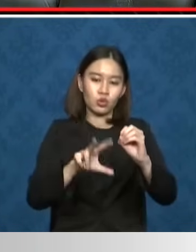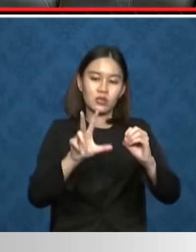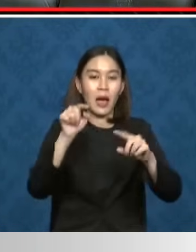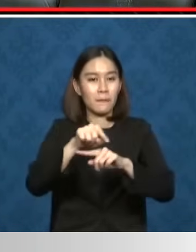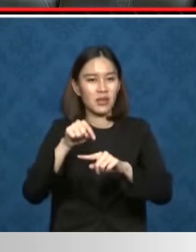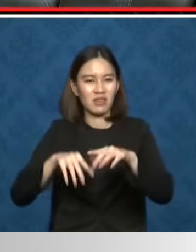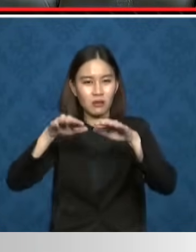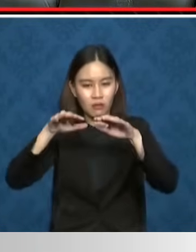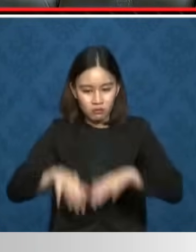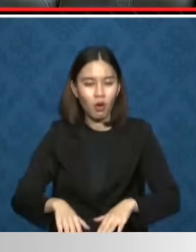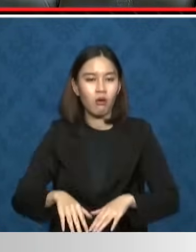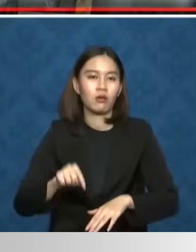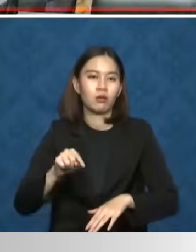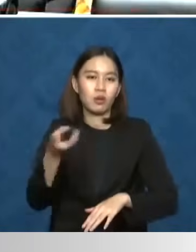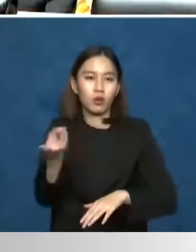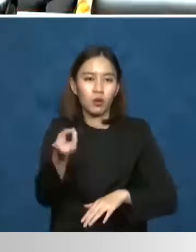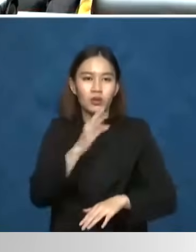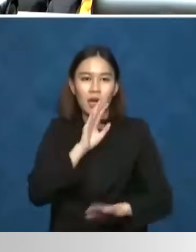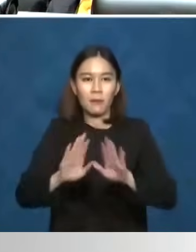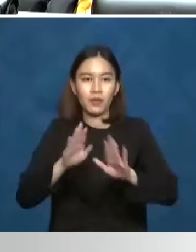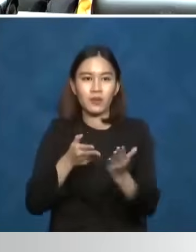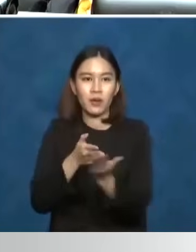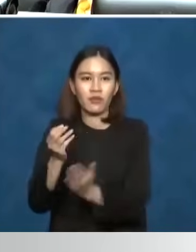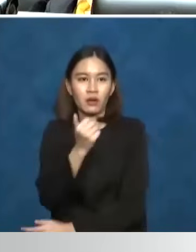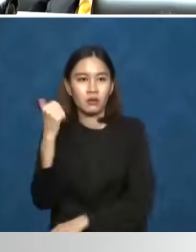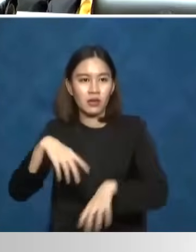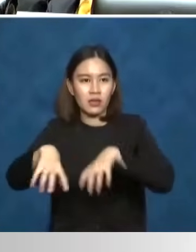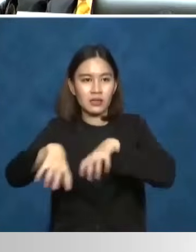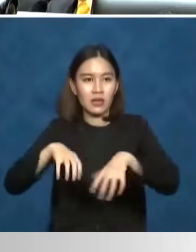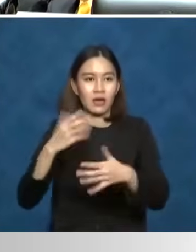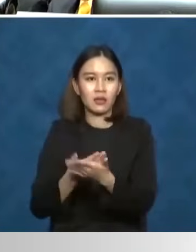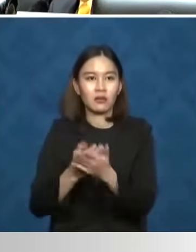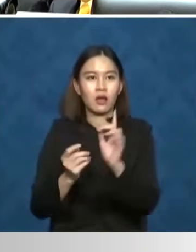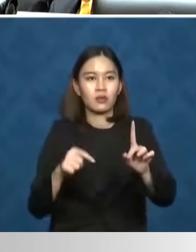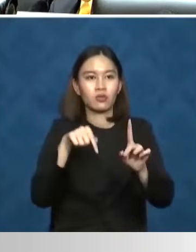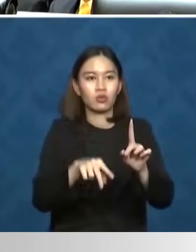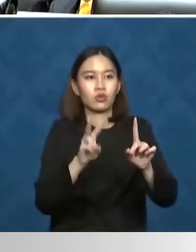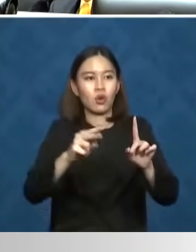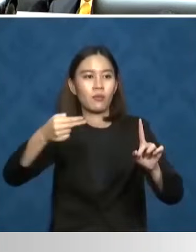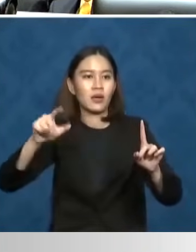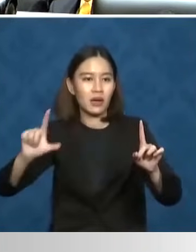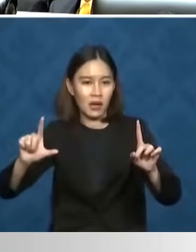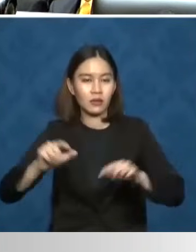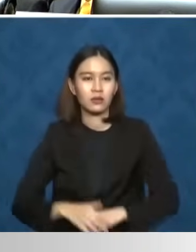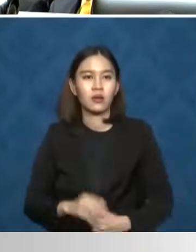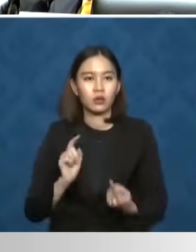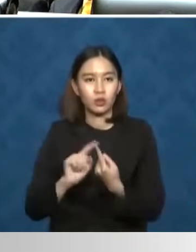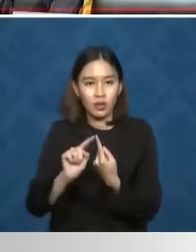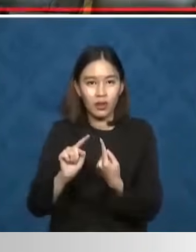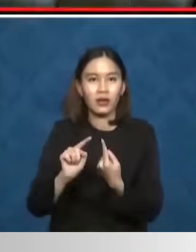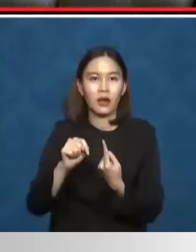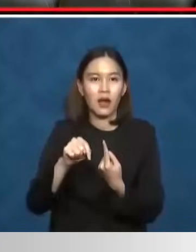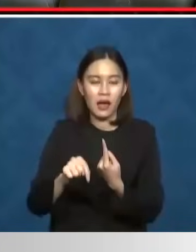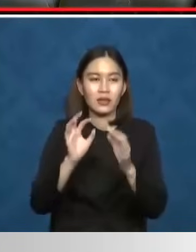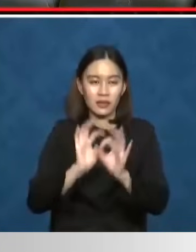ซึ่งต่ำสุดหากเปรียบเทียบกับด้านอื่นๆครับโดยจัดสรรงบประมาณด้านนี้เพียง 1.2 หมื่นล้านบาททั้งที่ตรงนี้ครับเ